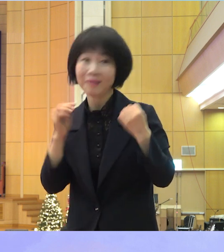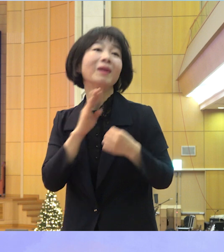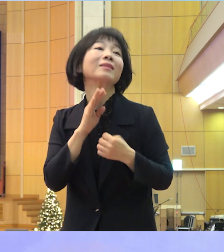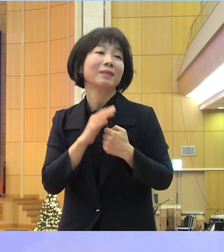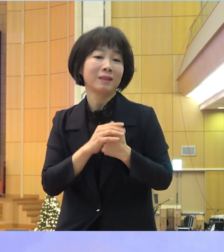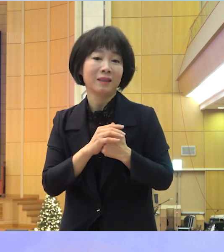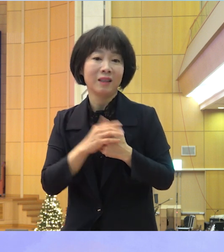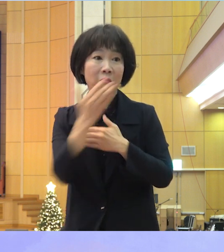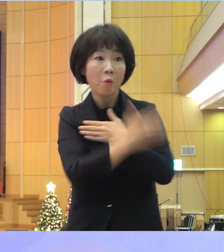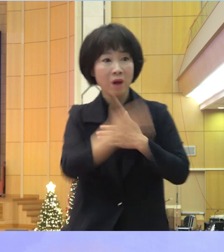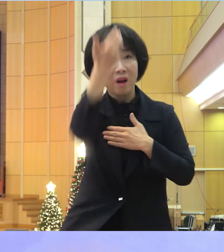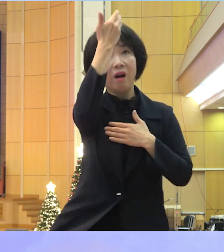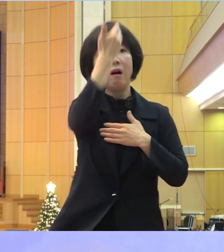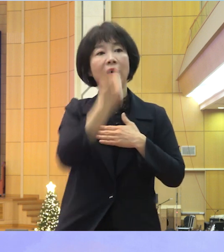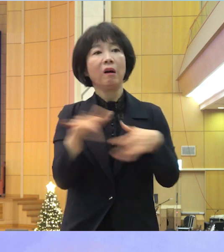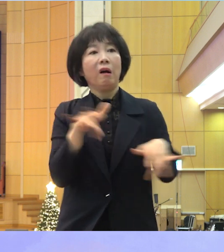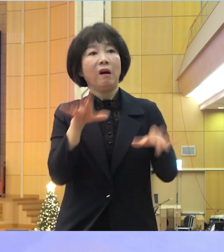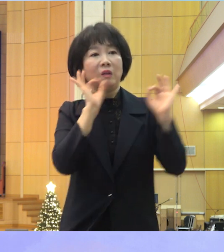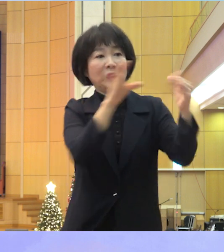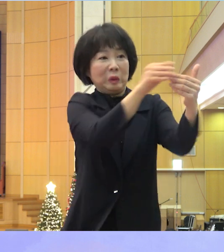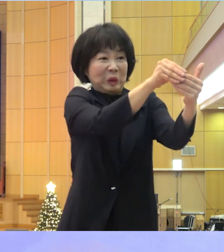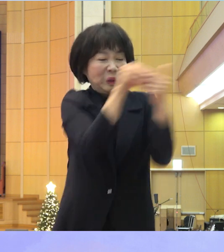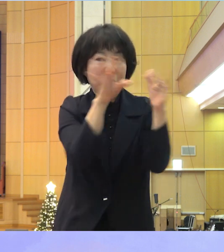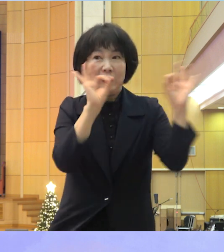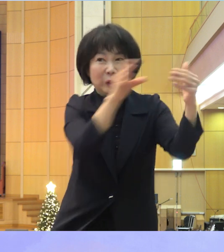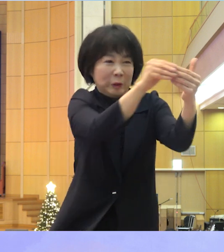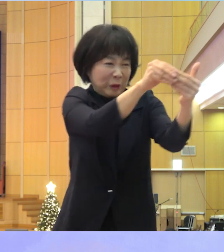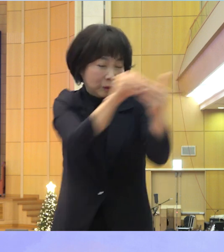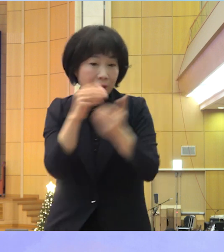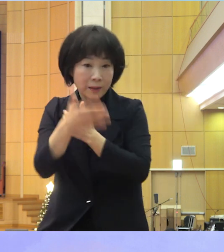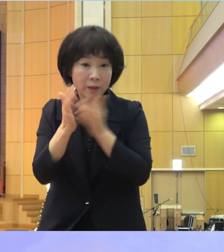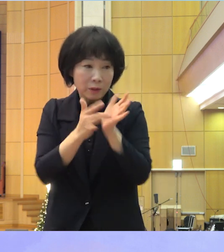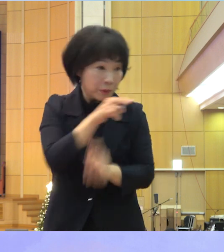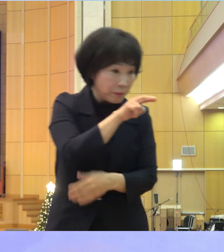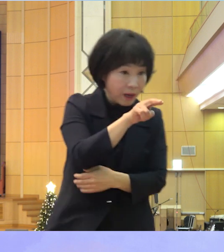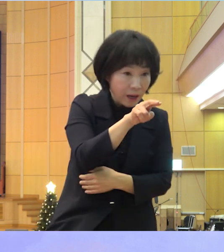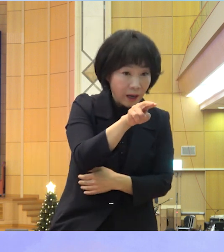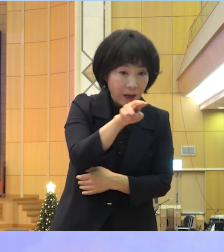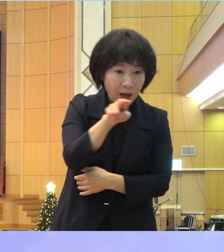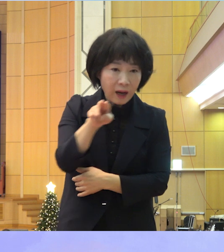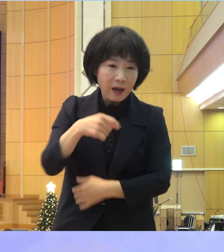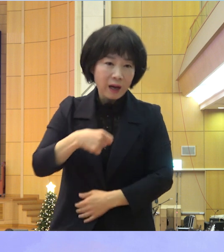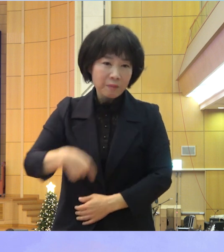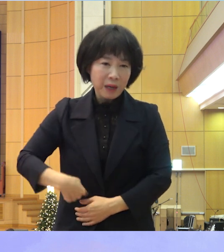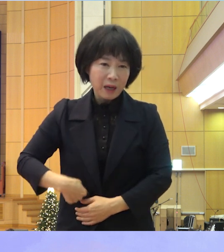말이에요. 중풍병자들을 데려오니 저희를 고쳐주시더라.